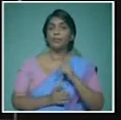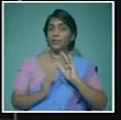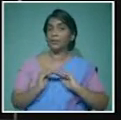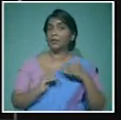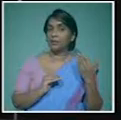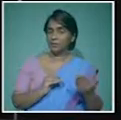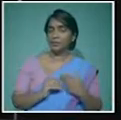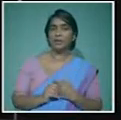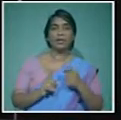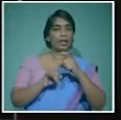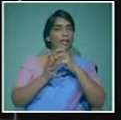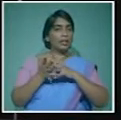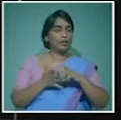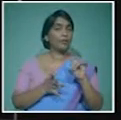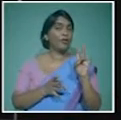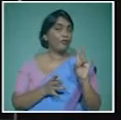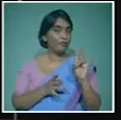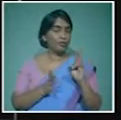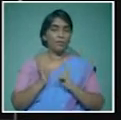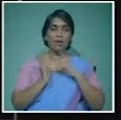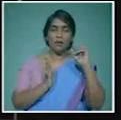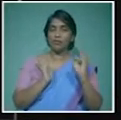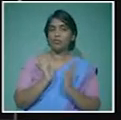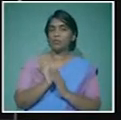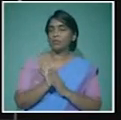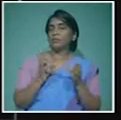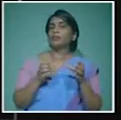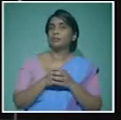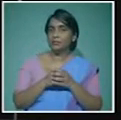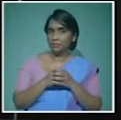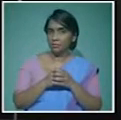පසු දිස්ත්‍රික්ක 25 අධීක්ෂණයට අවශ්‍ය ජාතික කමිටුවක් නිර්මාණය